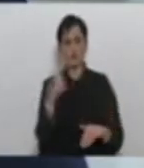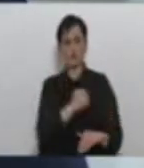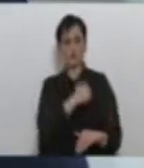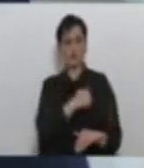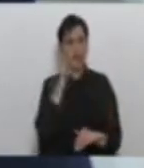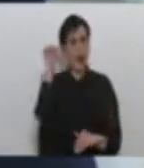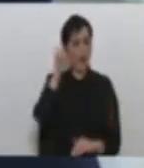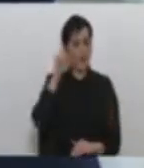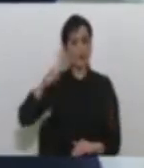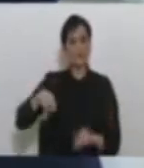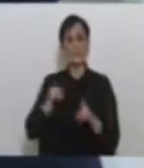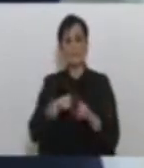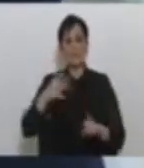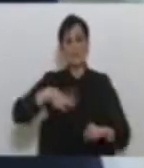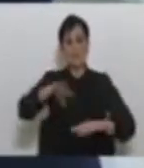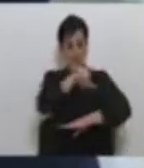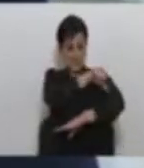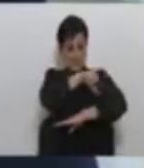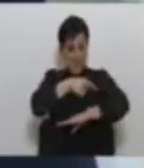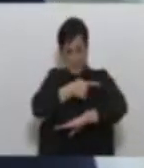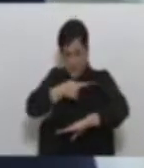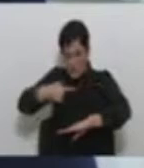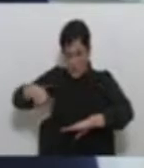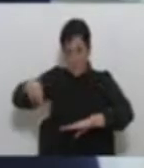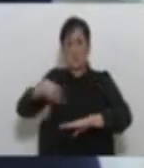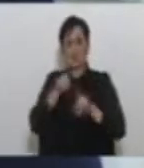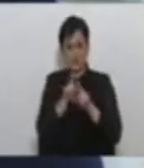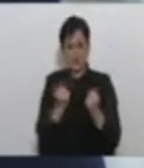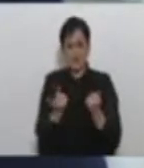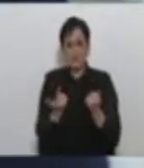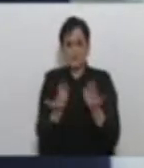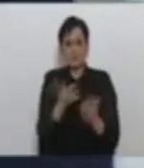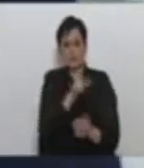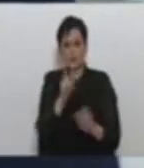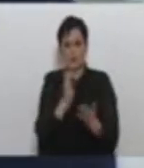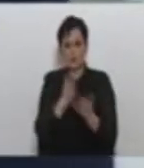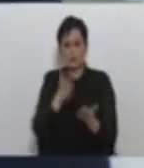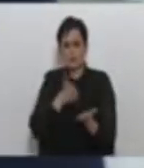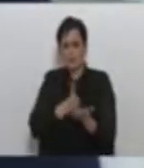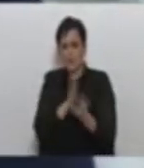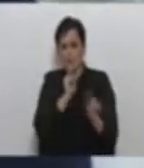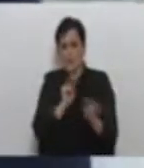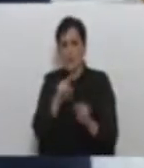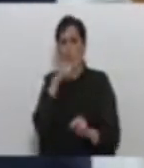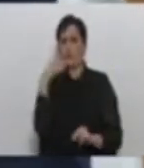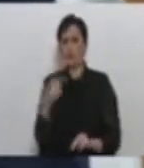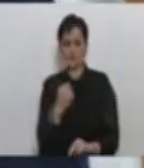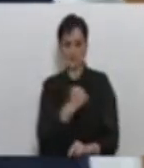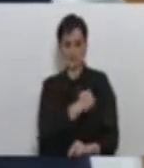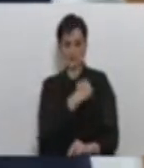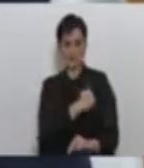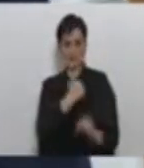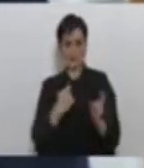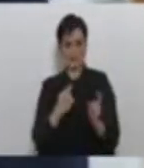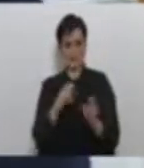და ასევე საქართველოს საზღვრებს ირგვლივაც ზუსტად ამდენივე ოდენობით არიან კონცენტრირებული რუსეთს შეერაღებული ძალები.